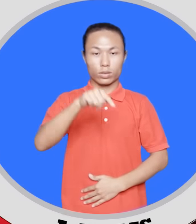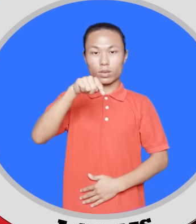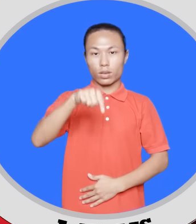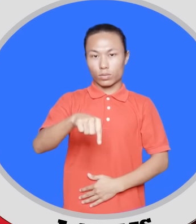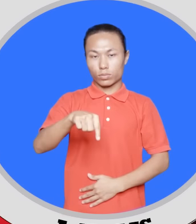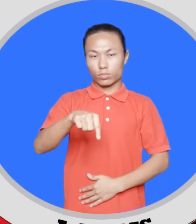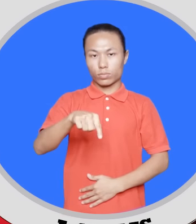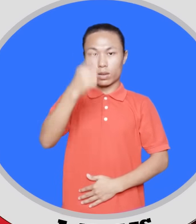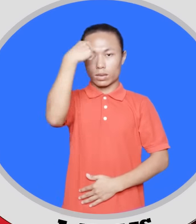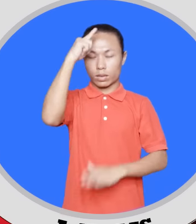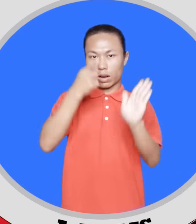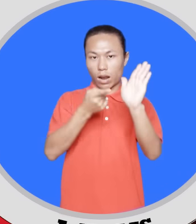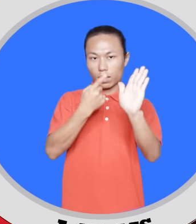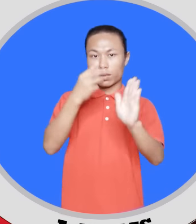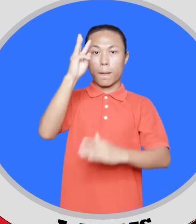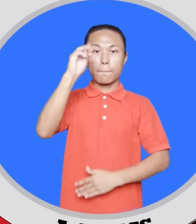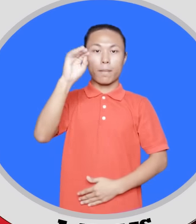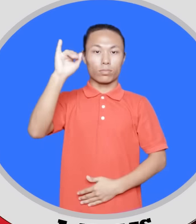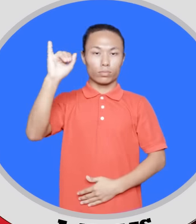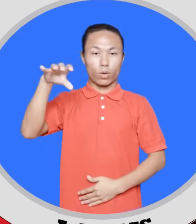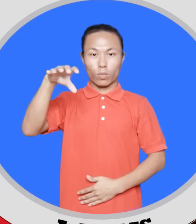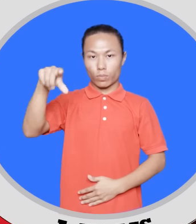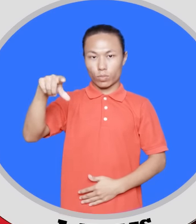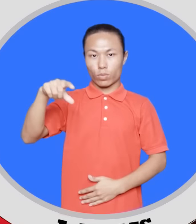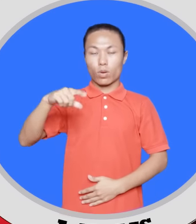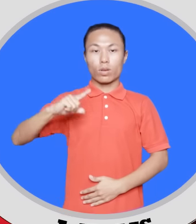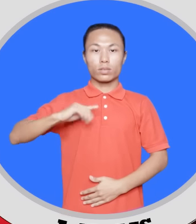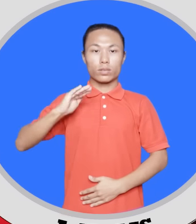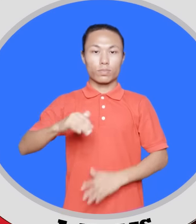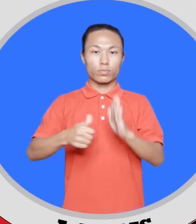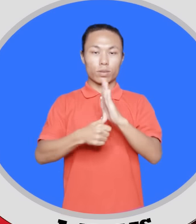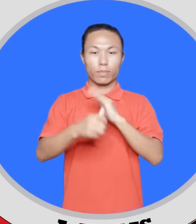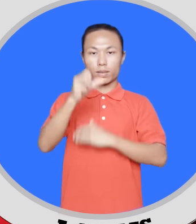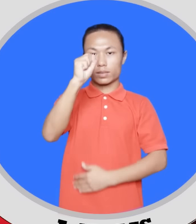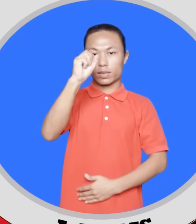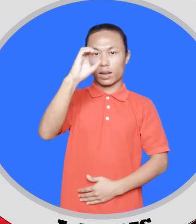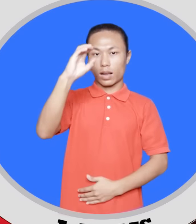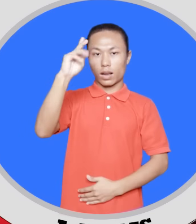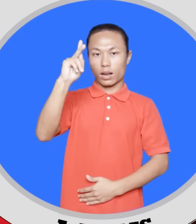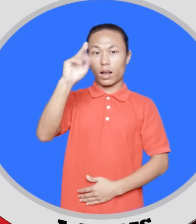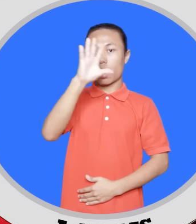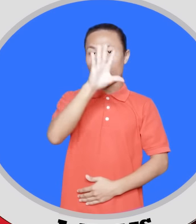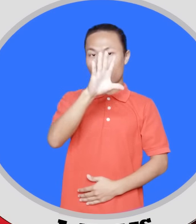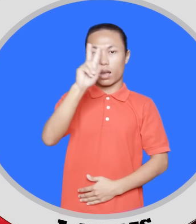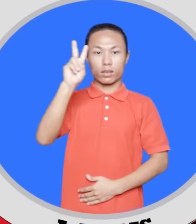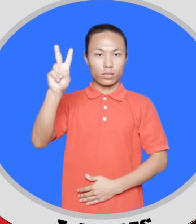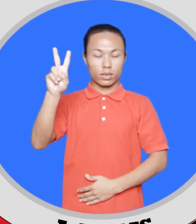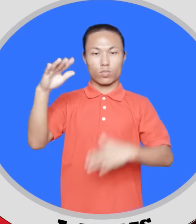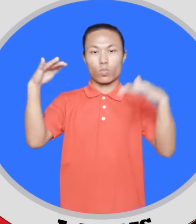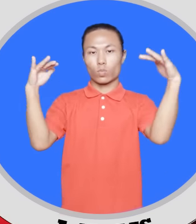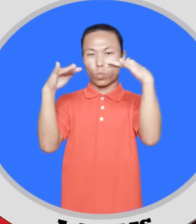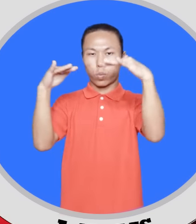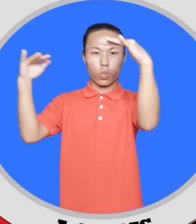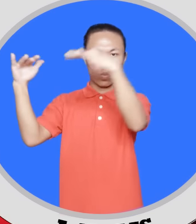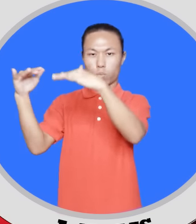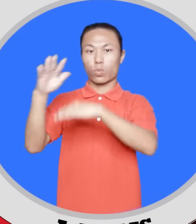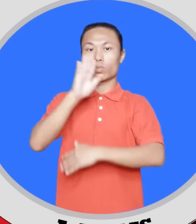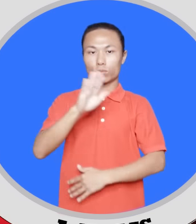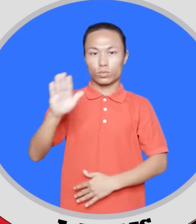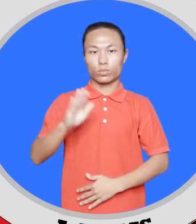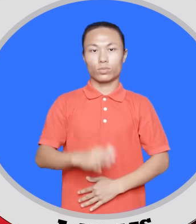တော်ကတစ်ခုပြီးတစ်ခုဆက်လက်ထိုးစစ်ဆင်တိုက်ခိုက်လျက်ရှိရဆိုတာနဲ့အကြမ်းဖက်စစ်တပ်ရဲ့အနောက်ပိုင်းတိုင်းစစ်ဌာနချုပ်တီရှိယာအမ်းမြို့င